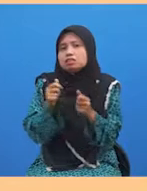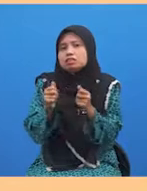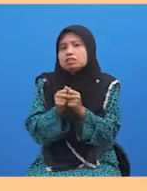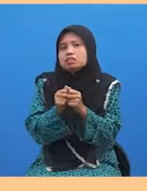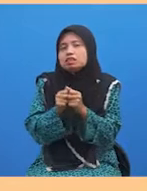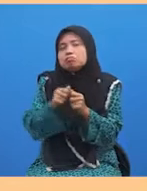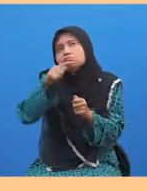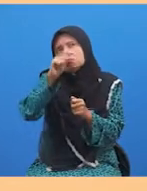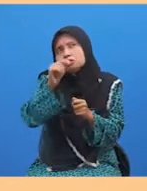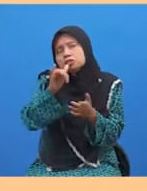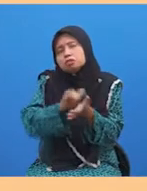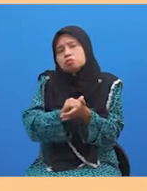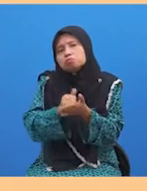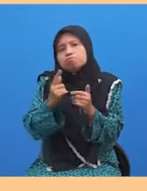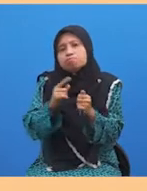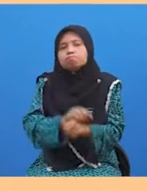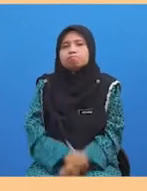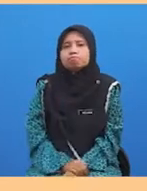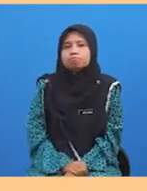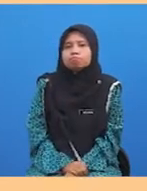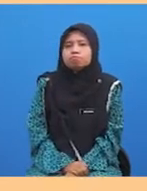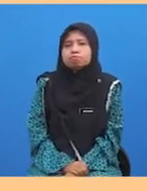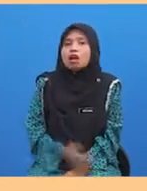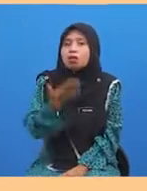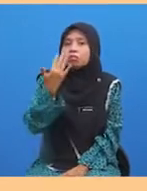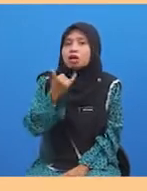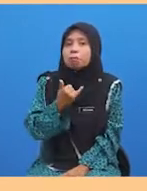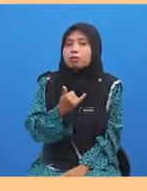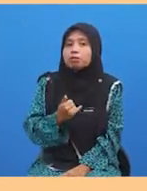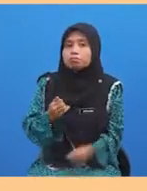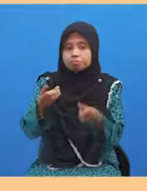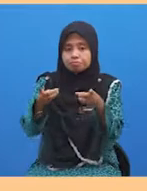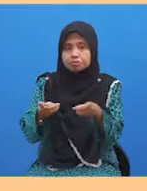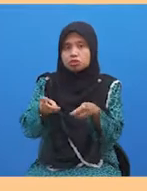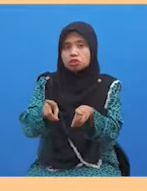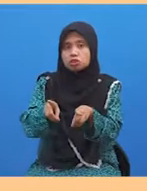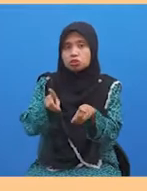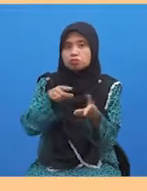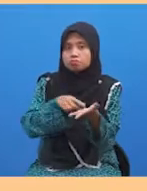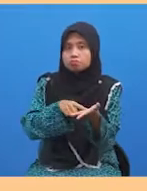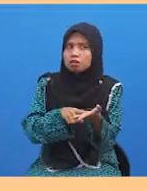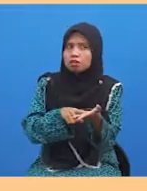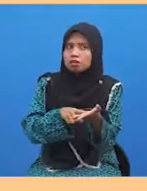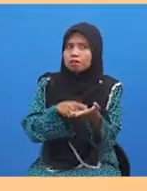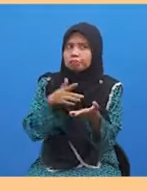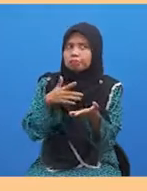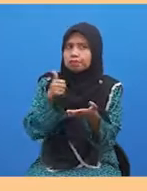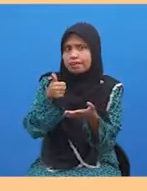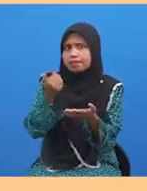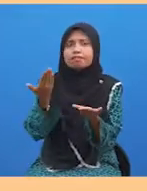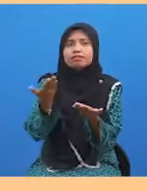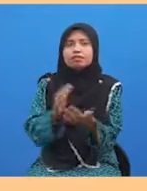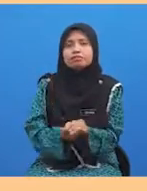dengan pertanyaan itu. Mengapakah peristiwa ini dianggap